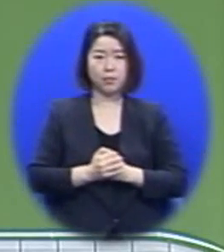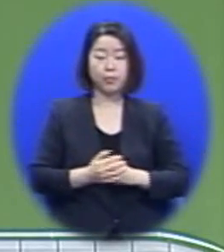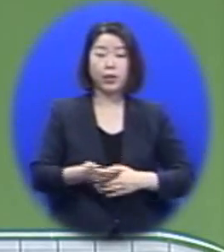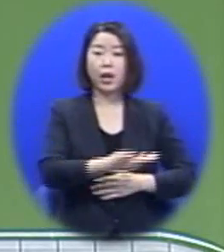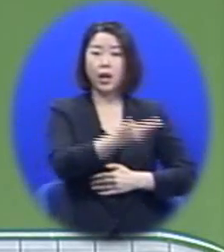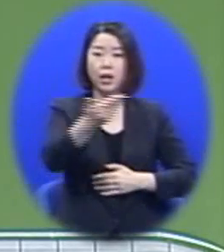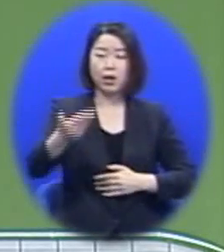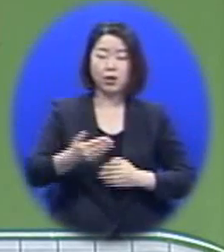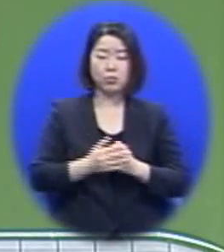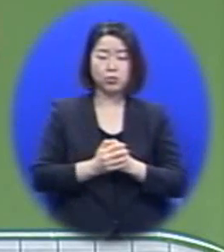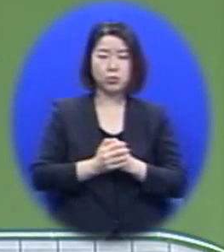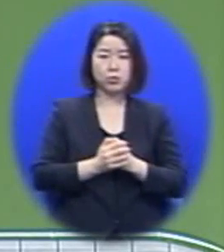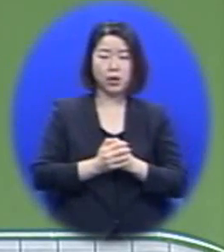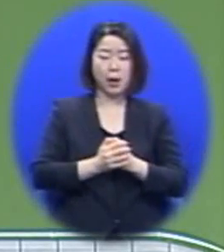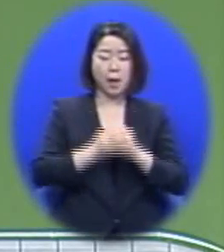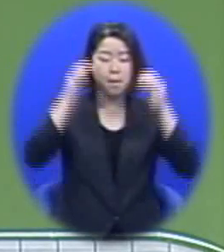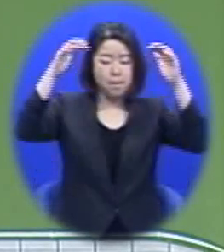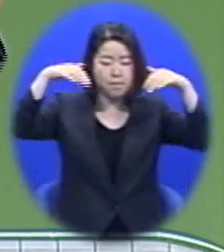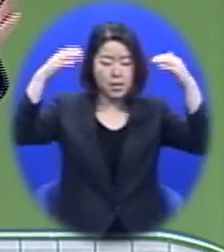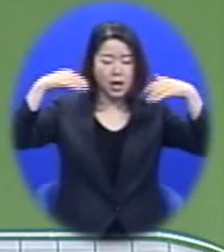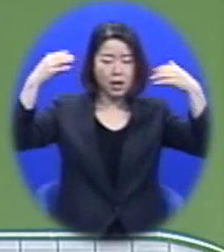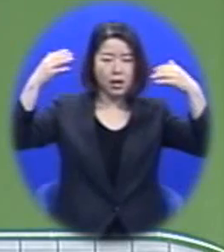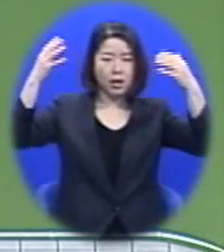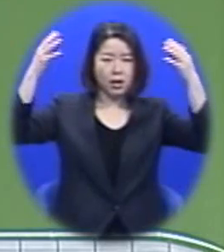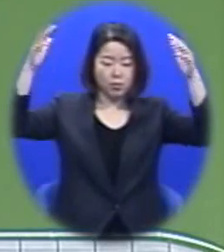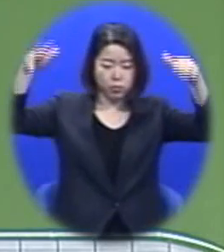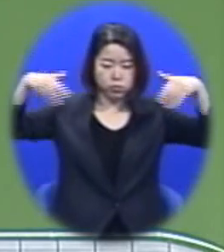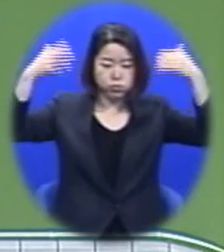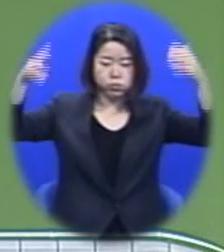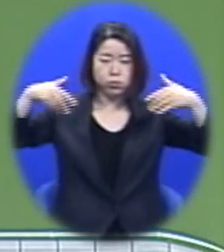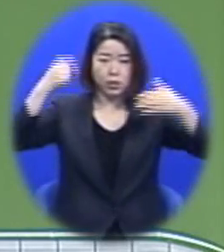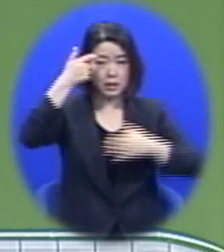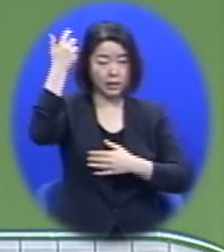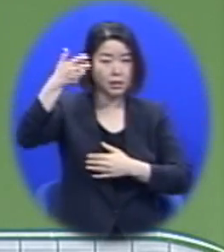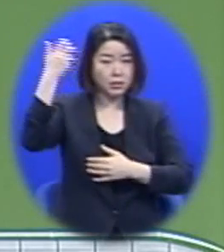여러분 풍파가 옵니다. 영적인 풍파가 옵니다.